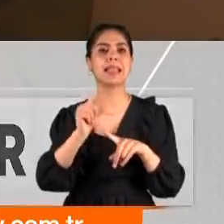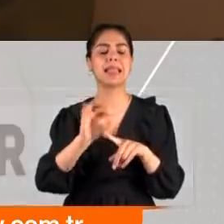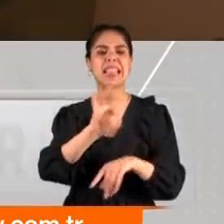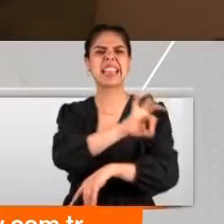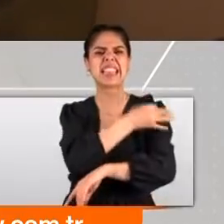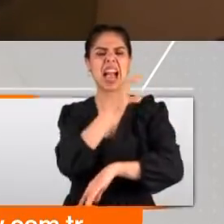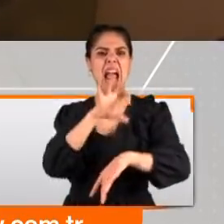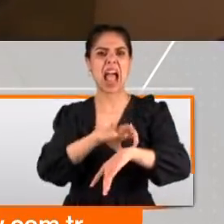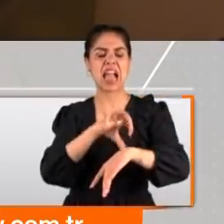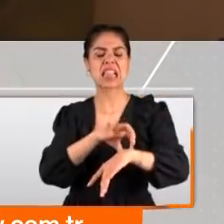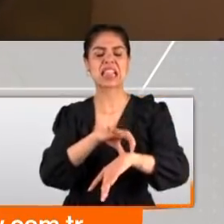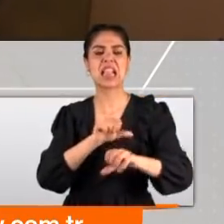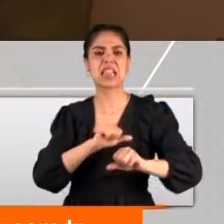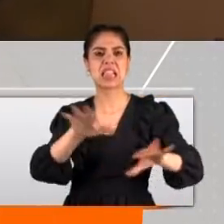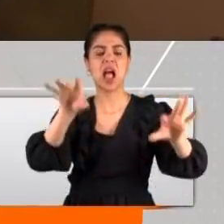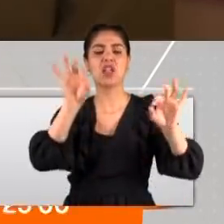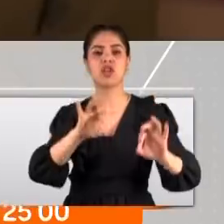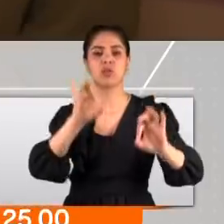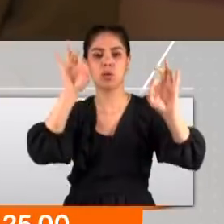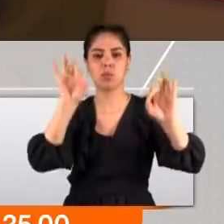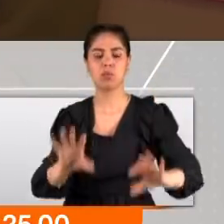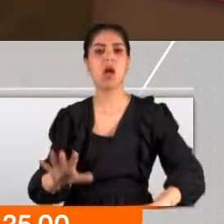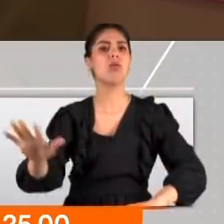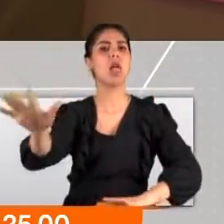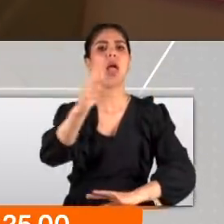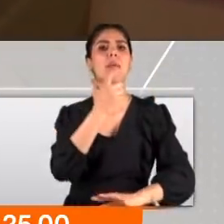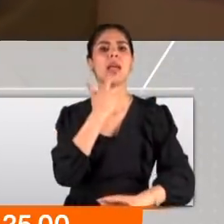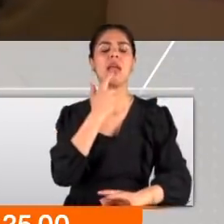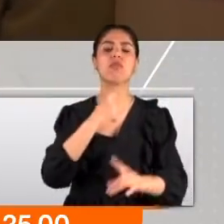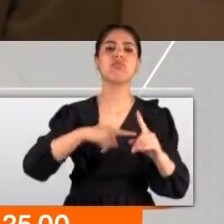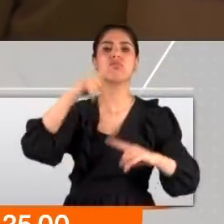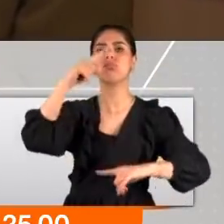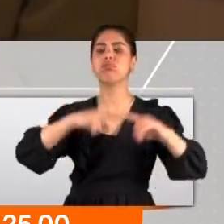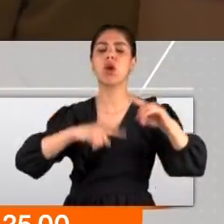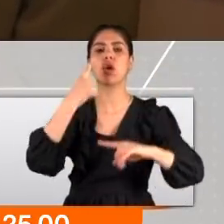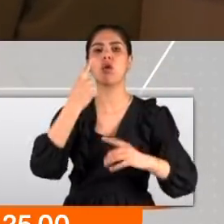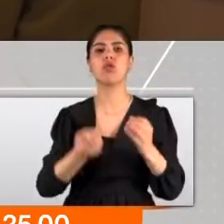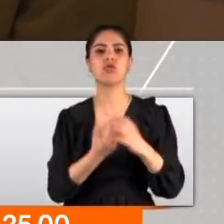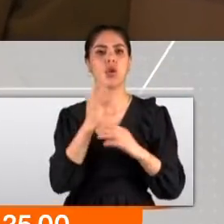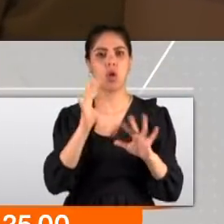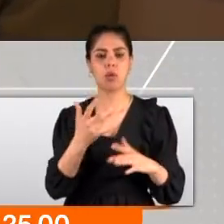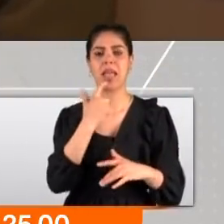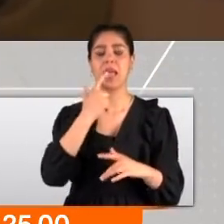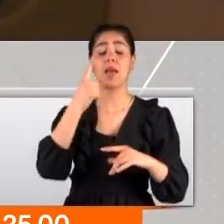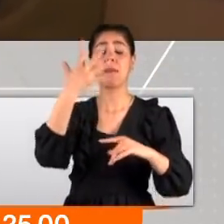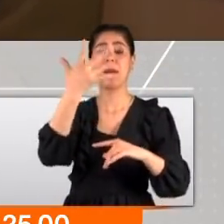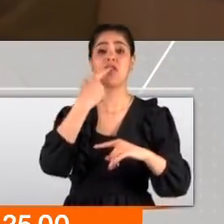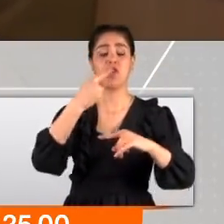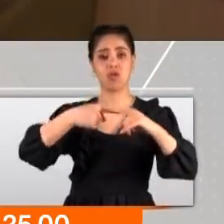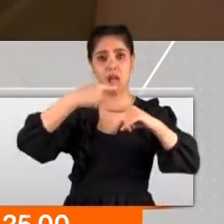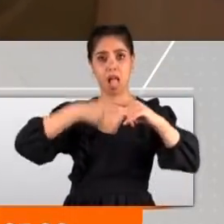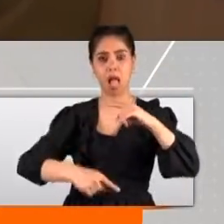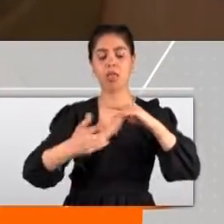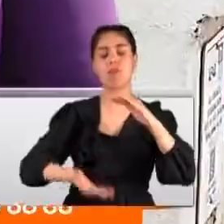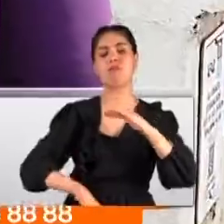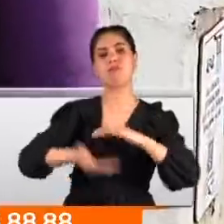dediğimiz şey karaciğerin iltihabi bir hastalığıdır. Her yaş grubundan çocukta gözükebilir. İlk olgular daha çok 5 yaş altı çocuklarda